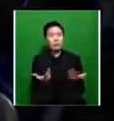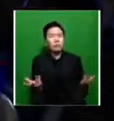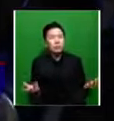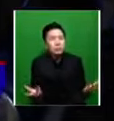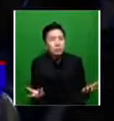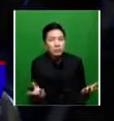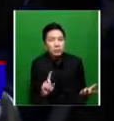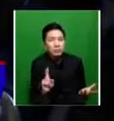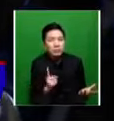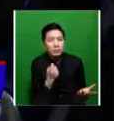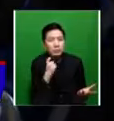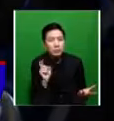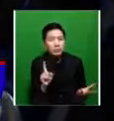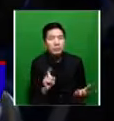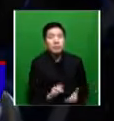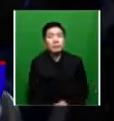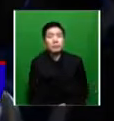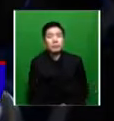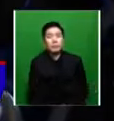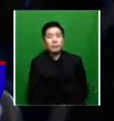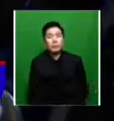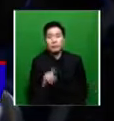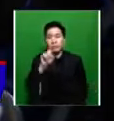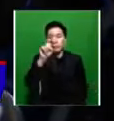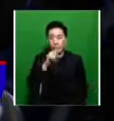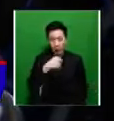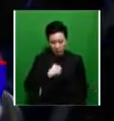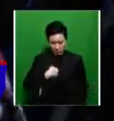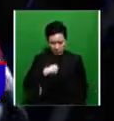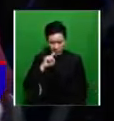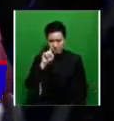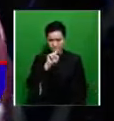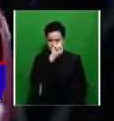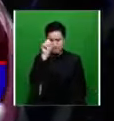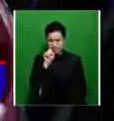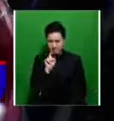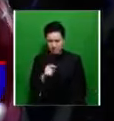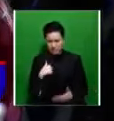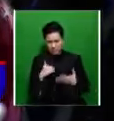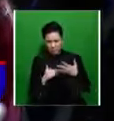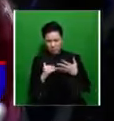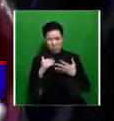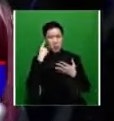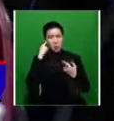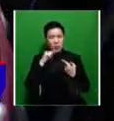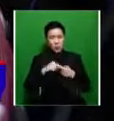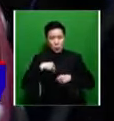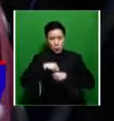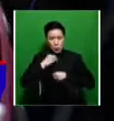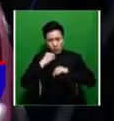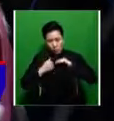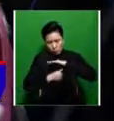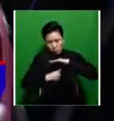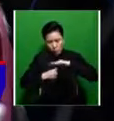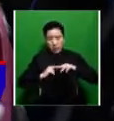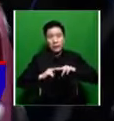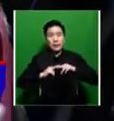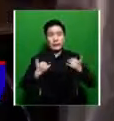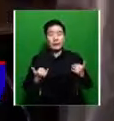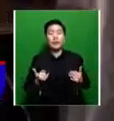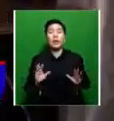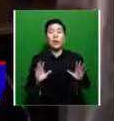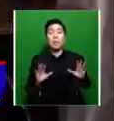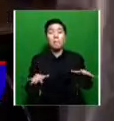คำถามครับช่วย ว่าส่วนที่สงสัยว่าตัวเองเคยสัมผัสผ่านเป็นขั้นที่3แล้วก็กลับตัวเองเฝ้าดูอาการ คือโดยปก